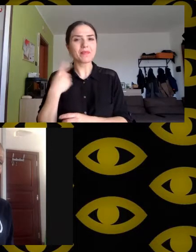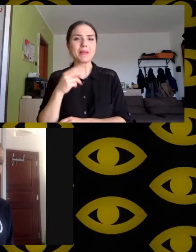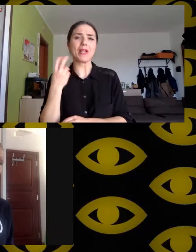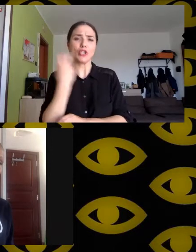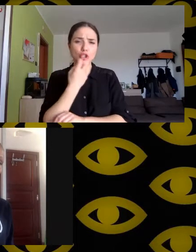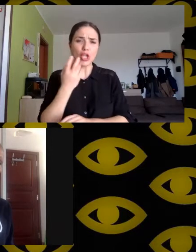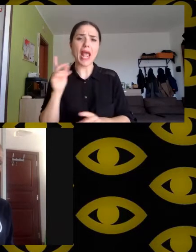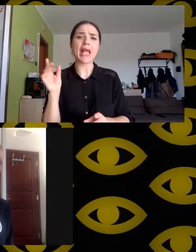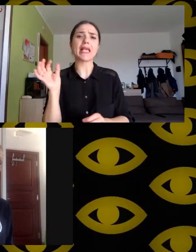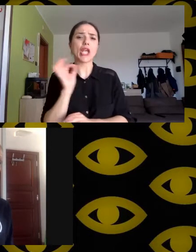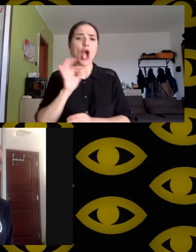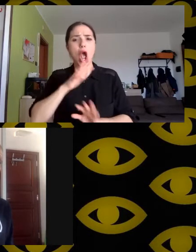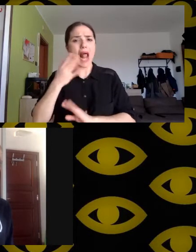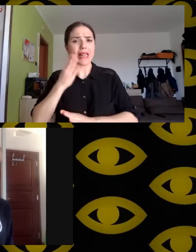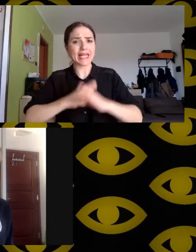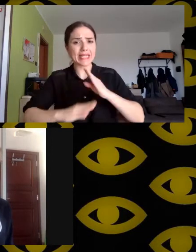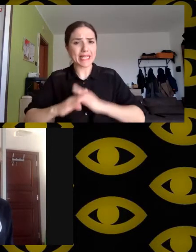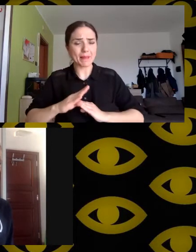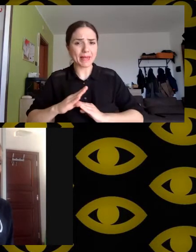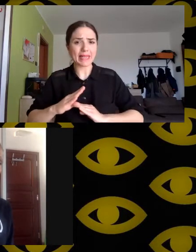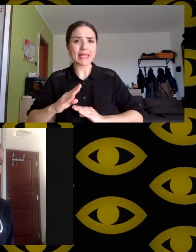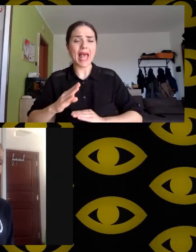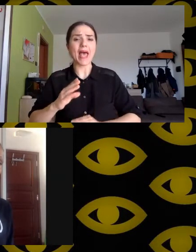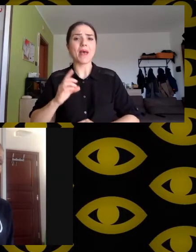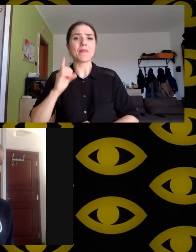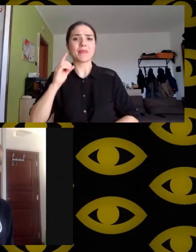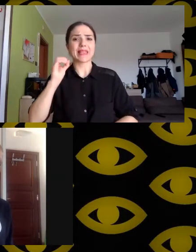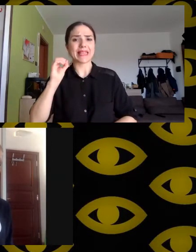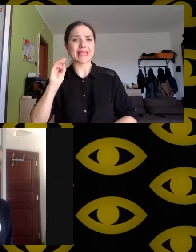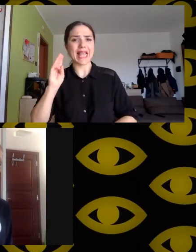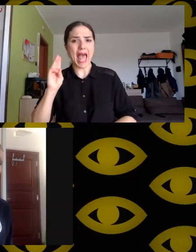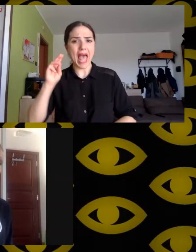ragazzi carrozzati e i ragazzi down, e